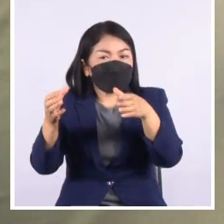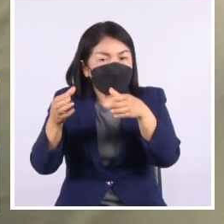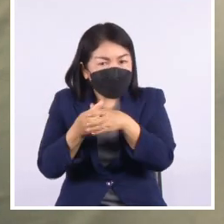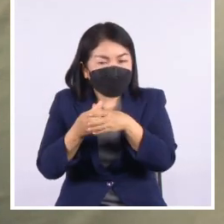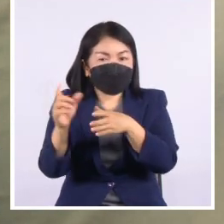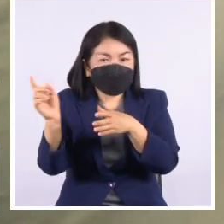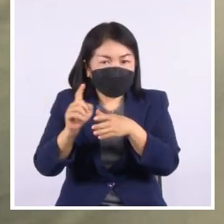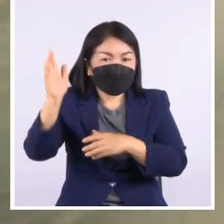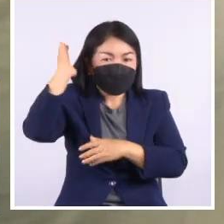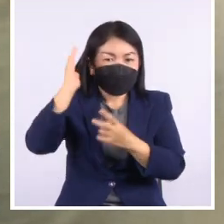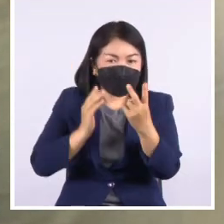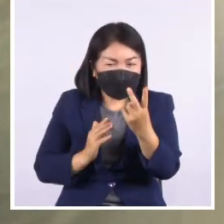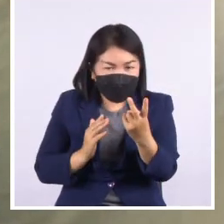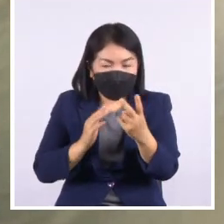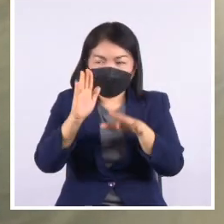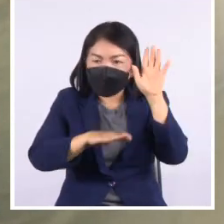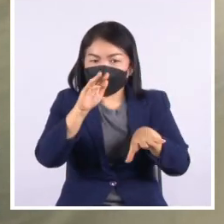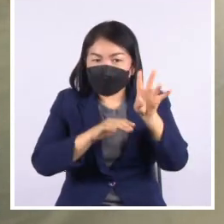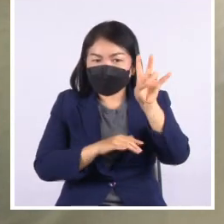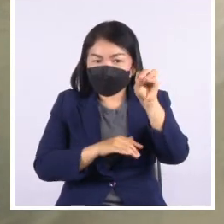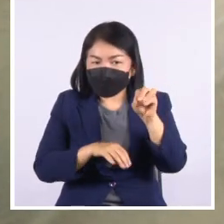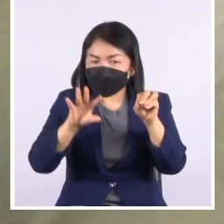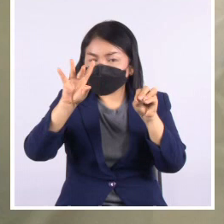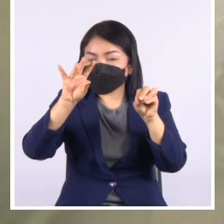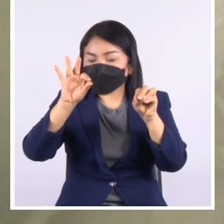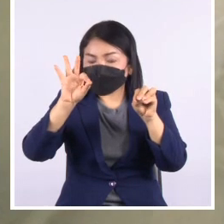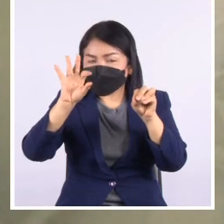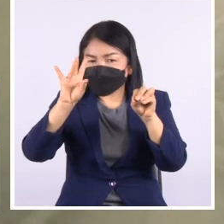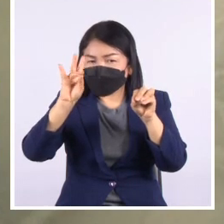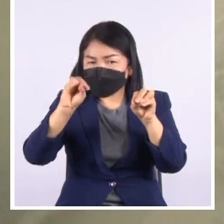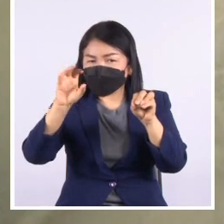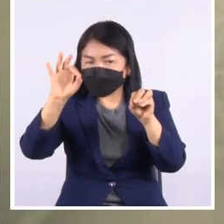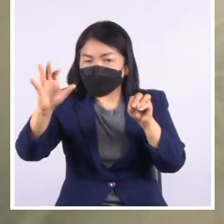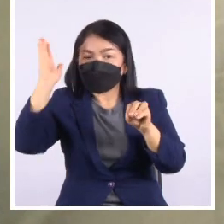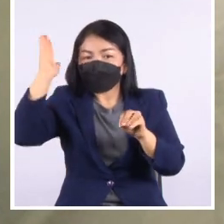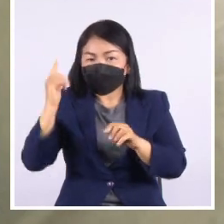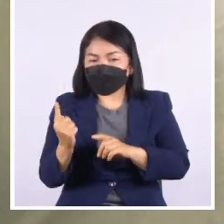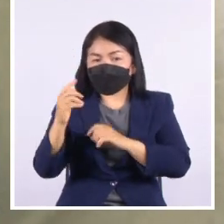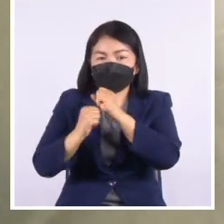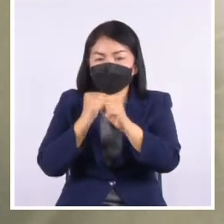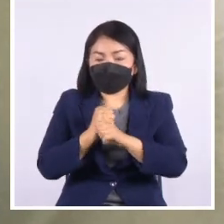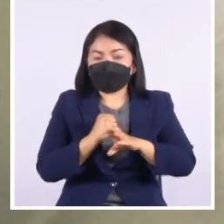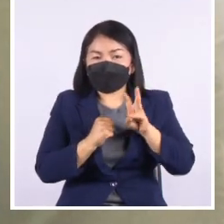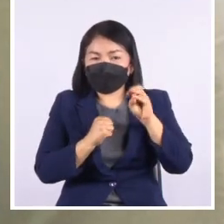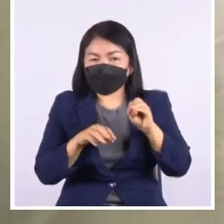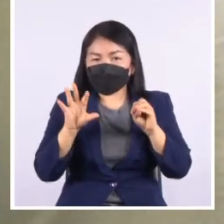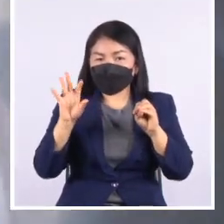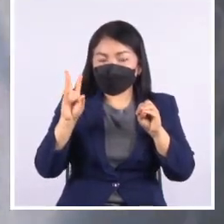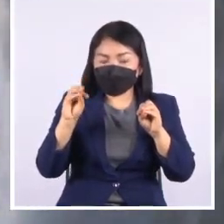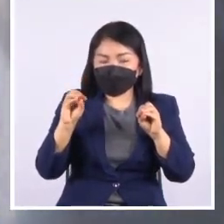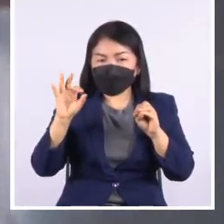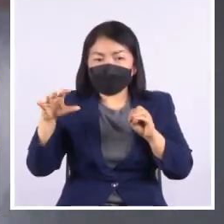ไปด้วยชาย2รายอายุระหว่าง 70-79 ปีชายอีก1รายครับอายุ 60-69 ปีและหญิง2รายอ